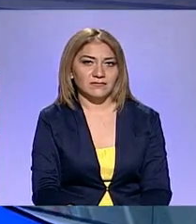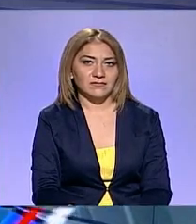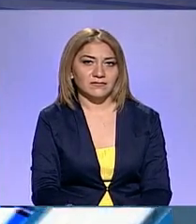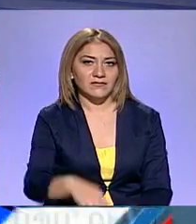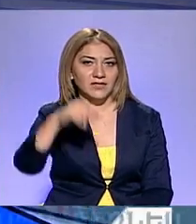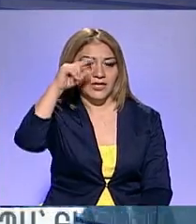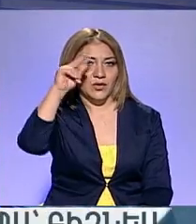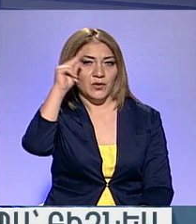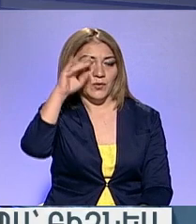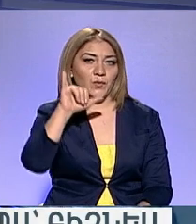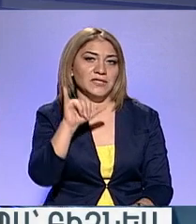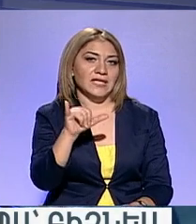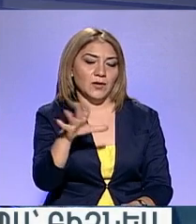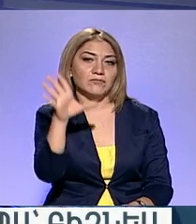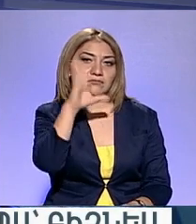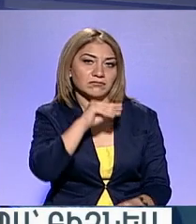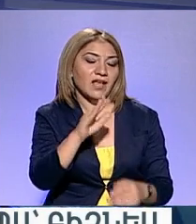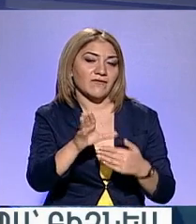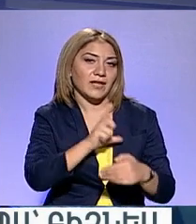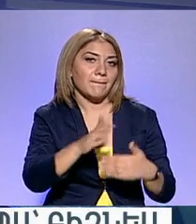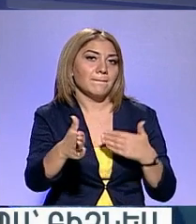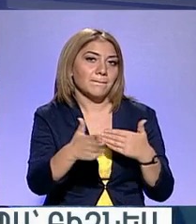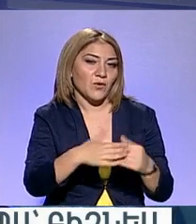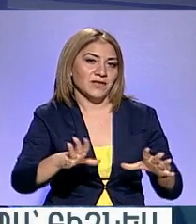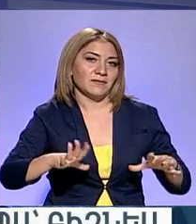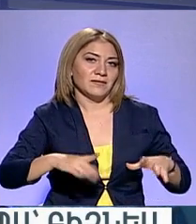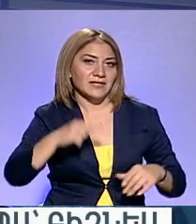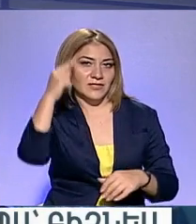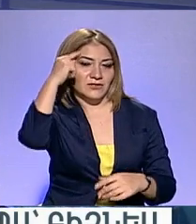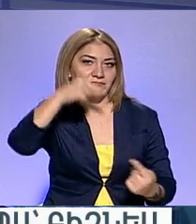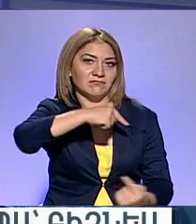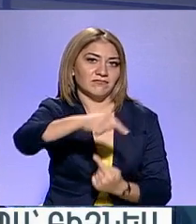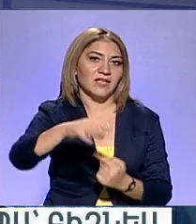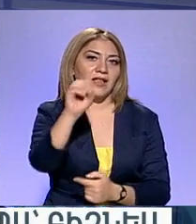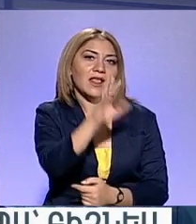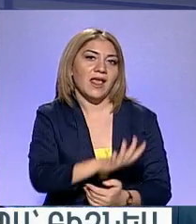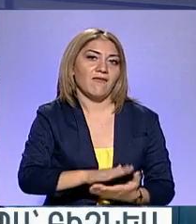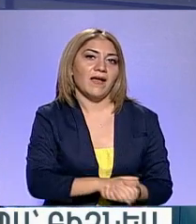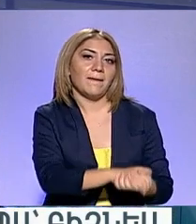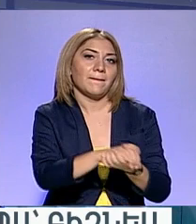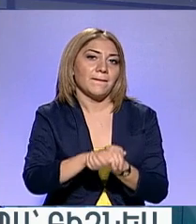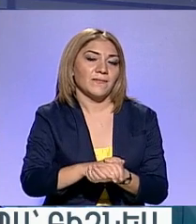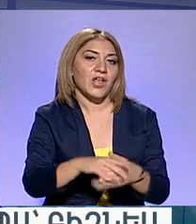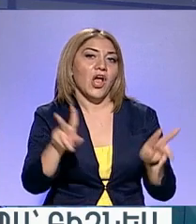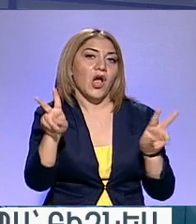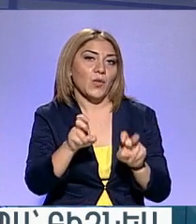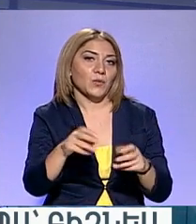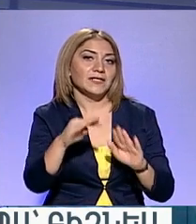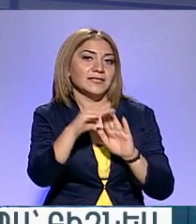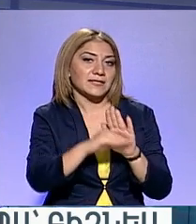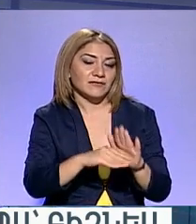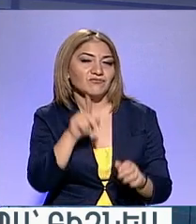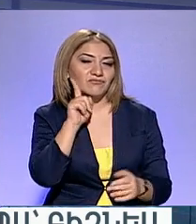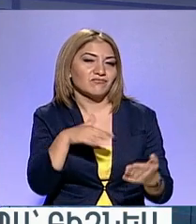Հայ ուսանողները հնարավորություն կունենան ավելի մոտ լինել բիզնես ոլորտին։ Եվրամիության այս տարվա հատուկ ծրագրով երիտասարդներն առաջարկում են